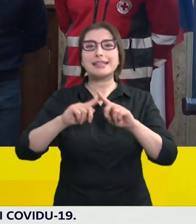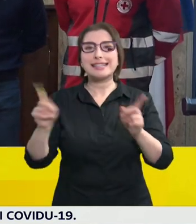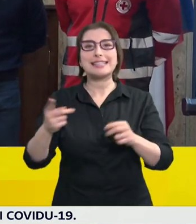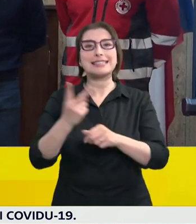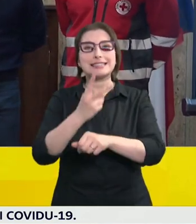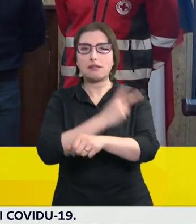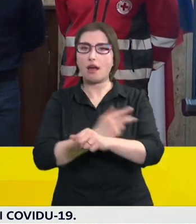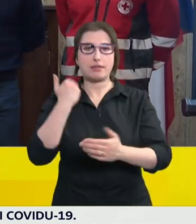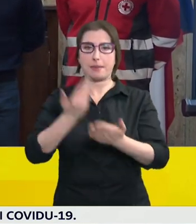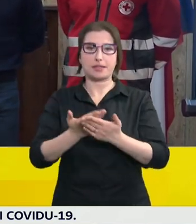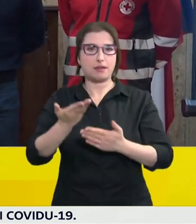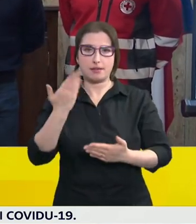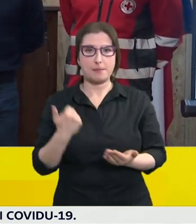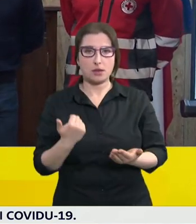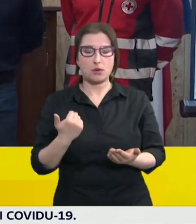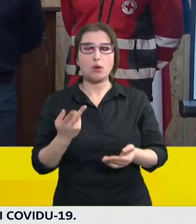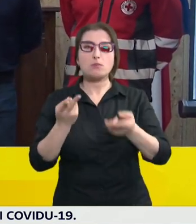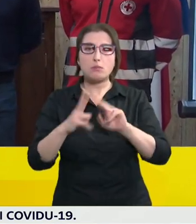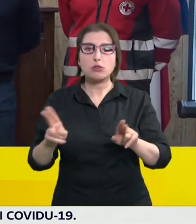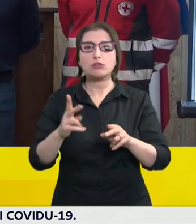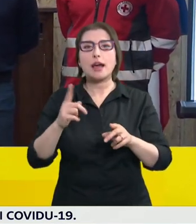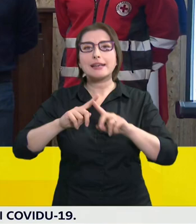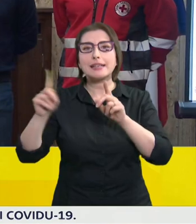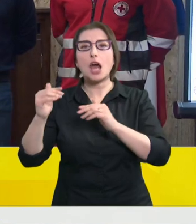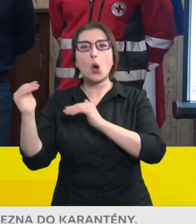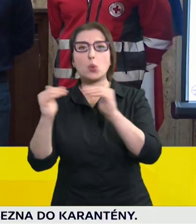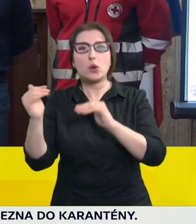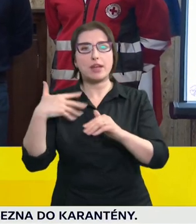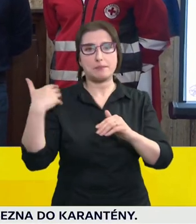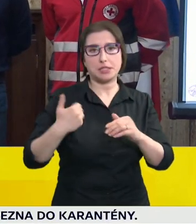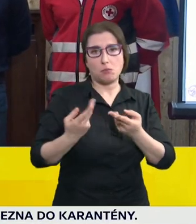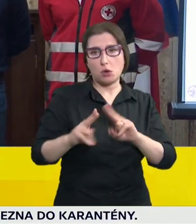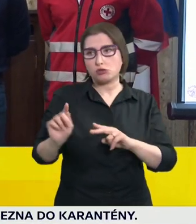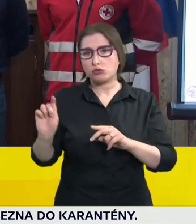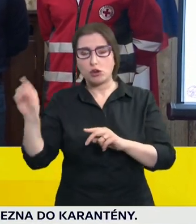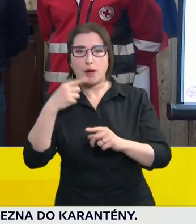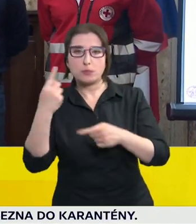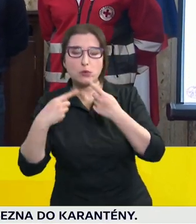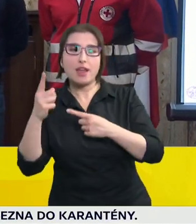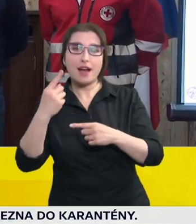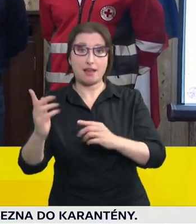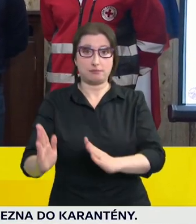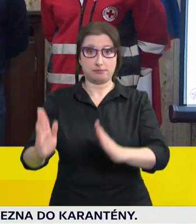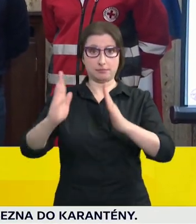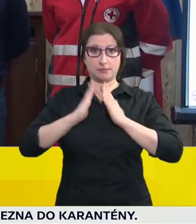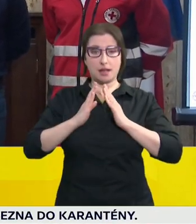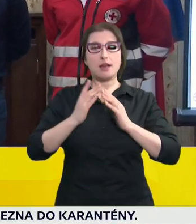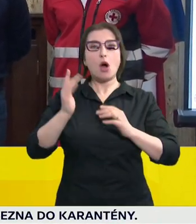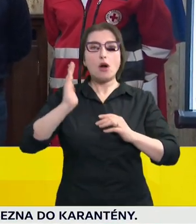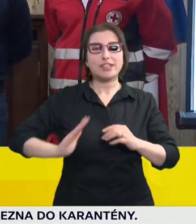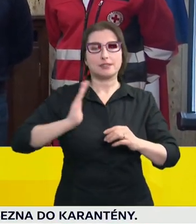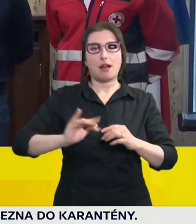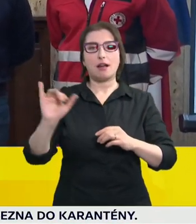nevím. To, že možná běží na jiné úrovni než na ministerské, to je zcela možné, ale ke mně se tato informace ještě oficiálně